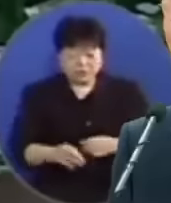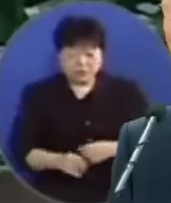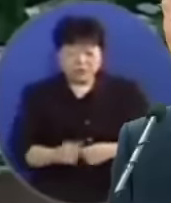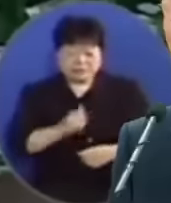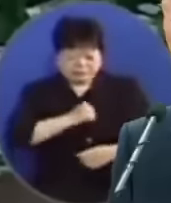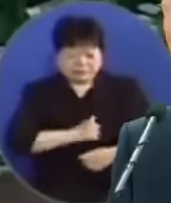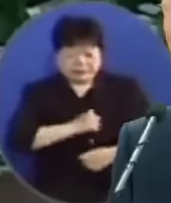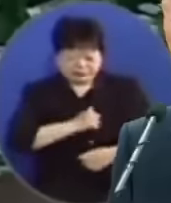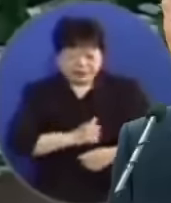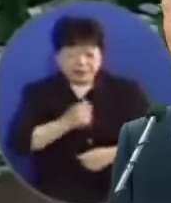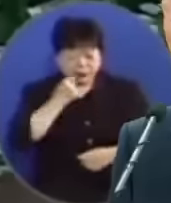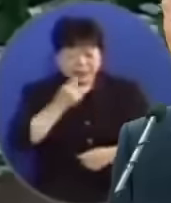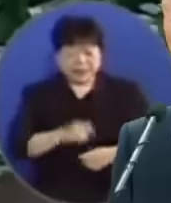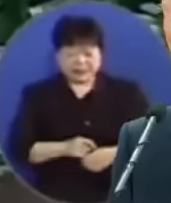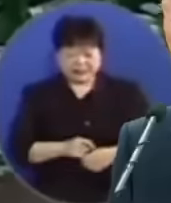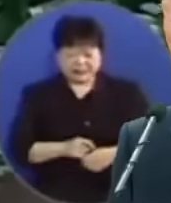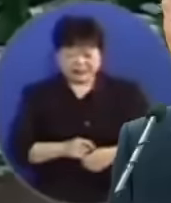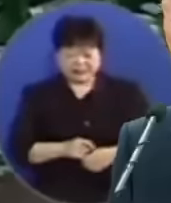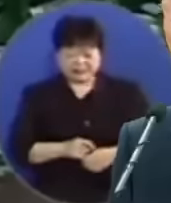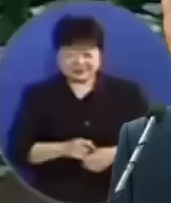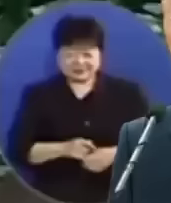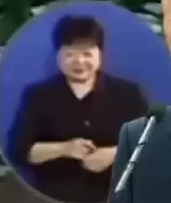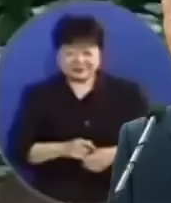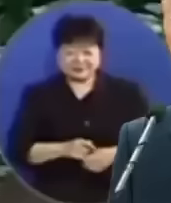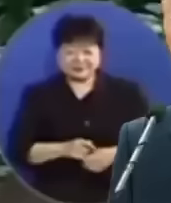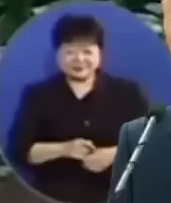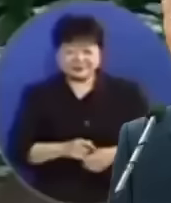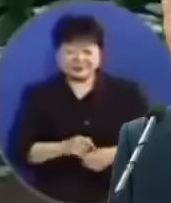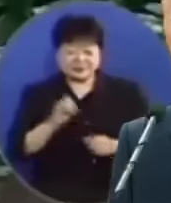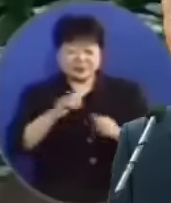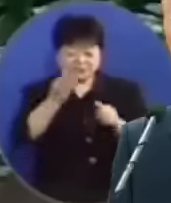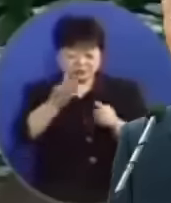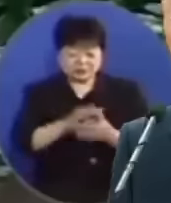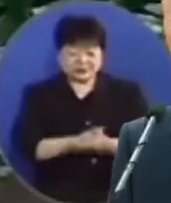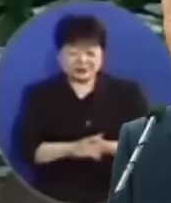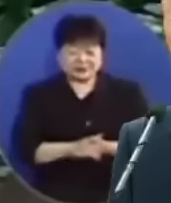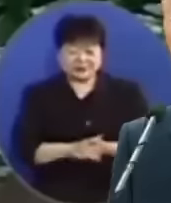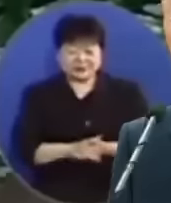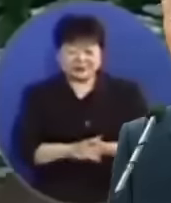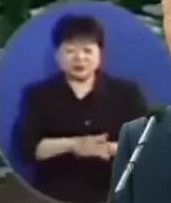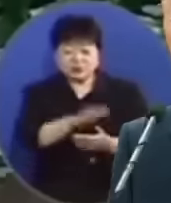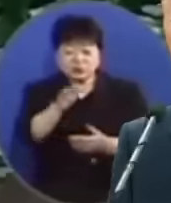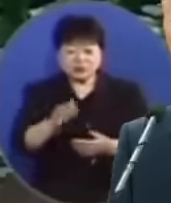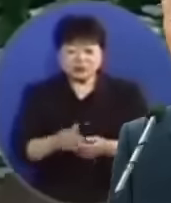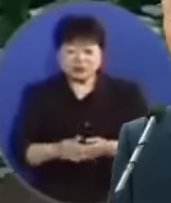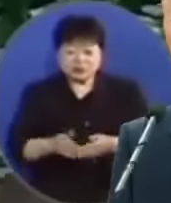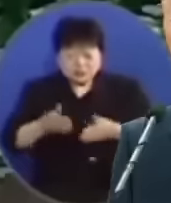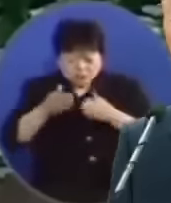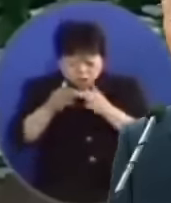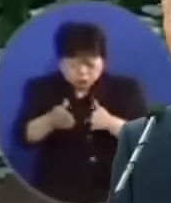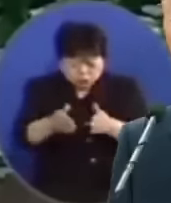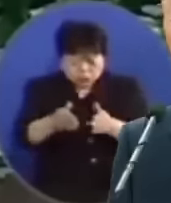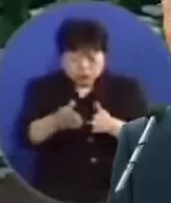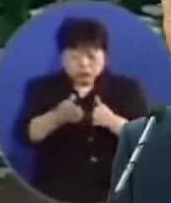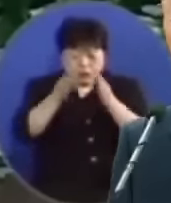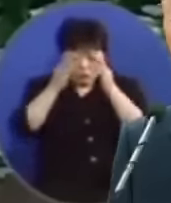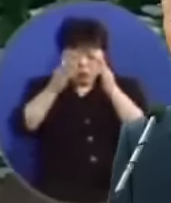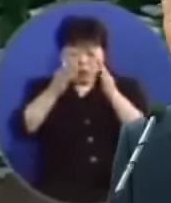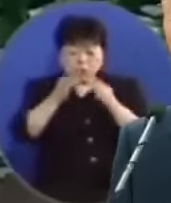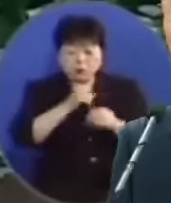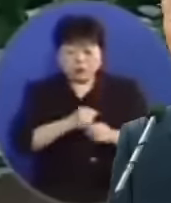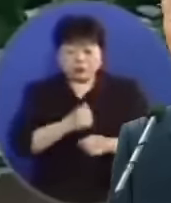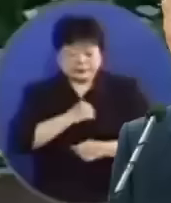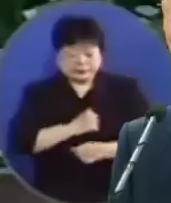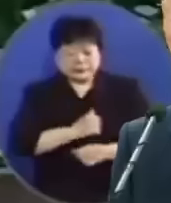바라보든지 짐승들을 바라보면 빵 생각이 안 날 것이다. 그런 말을 했다는 것을 읽어본 것입니다. 우리가 집중적으로 바라보고서